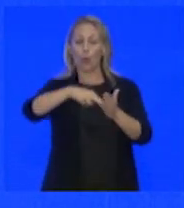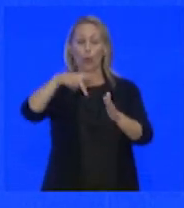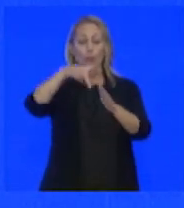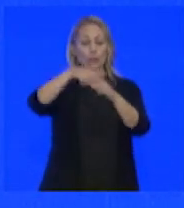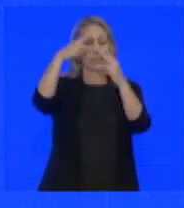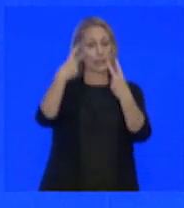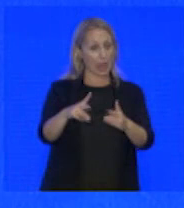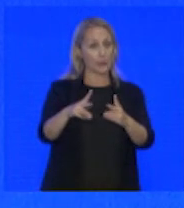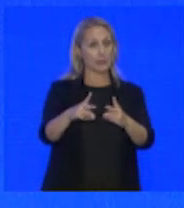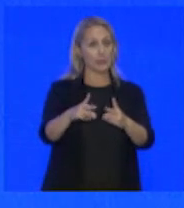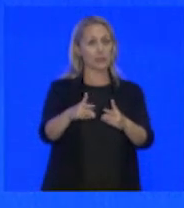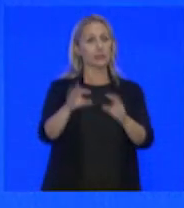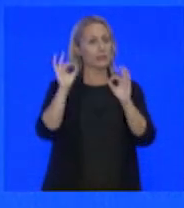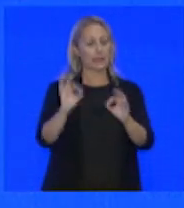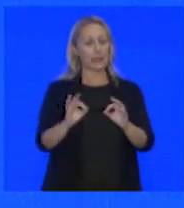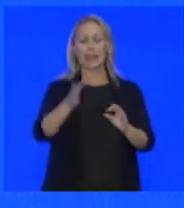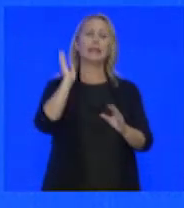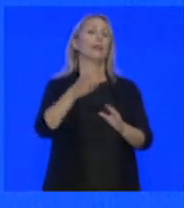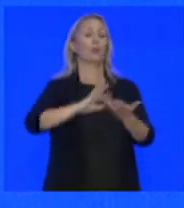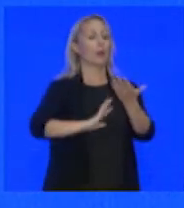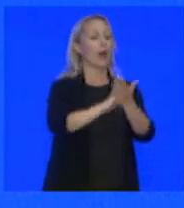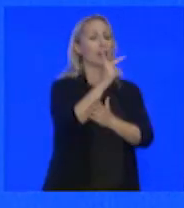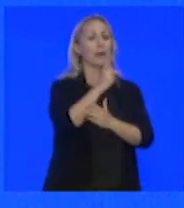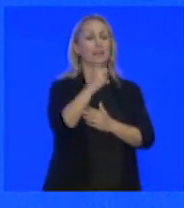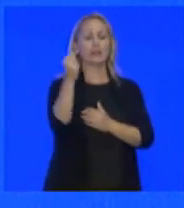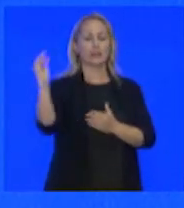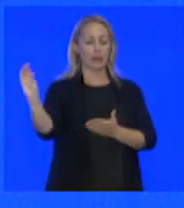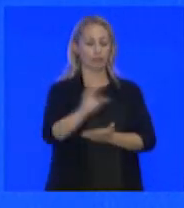να χρηματοδοτούν δηλαδή την ανάπτυξη και τις επενδύσεις.